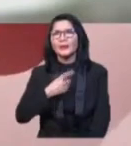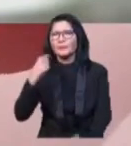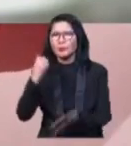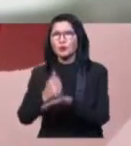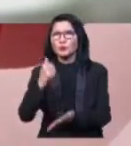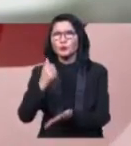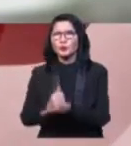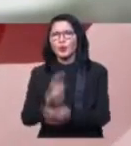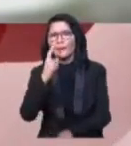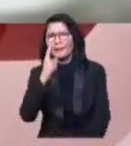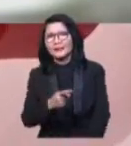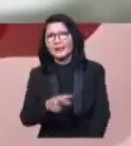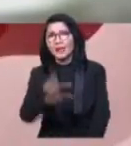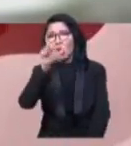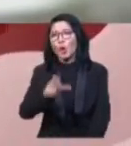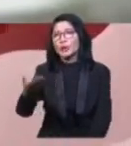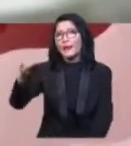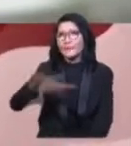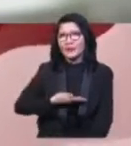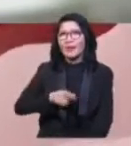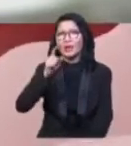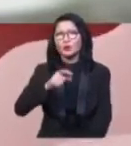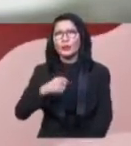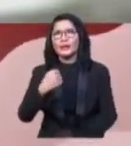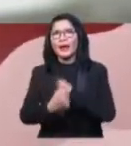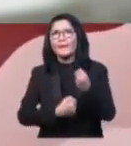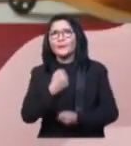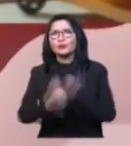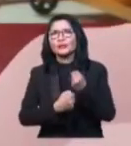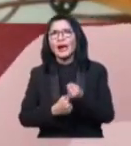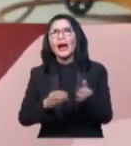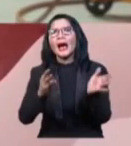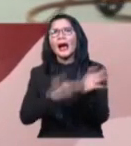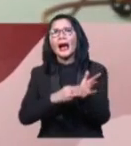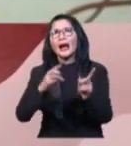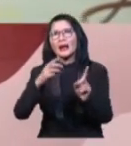memastikan si penerima itu adalah usaha mikro. Dan so far sih